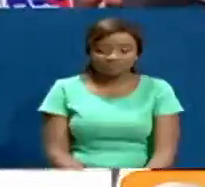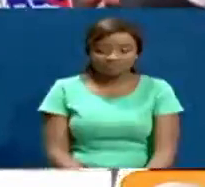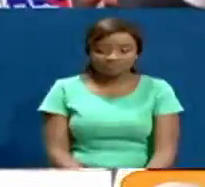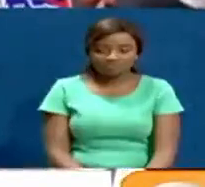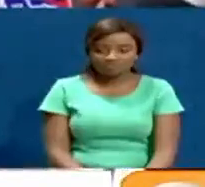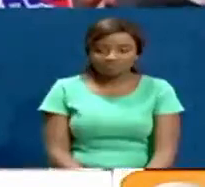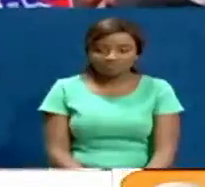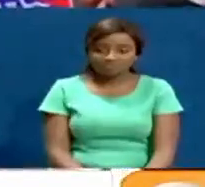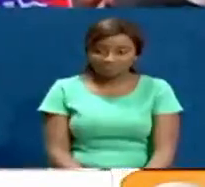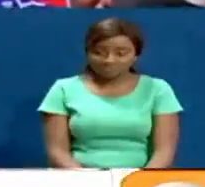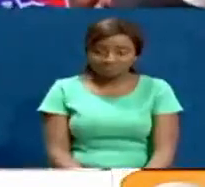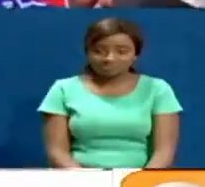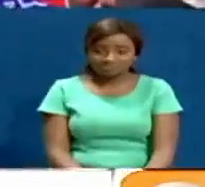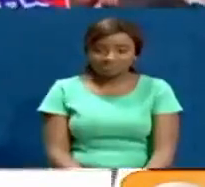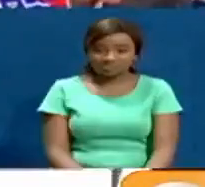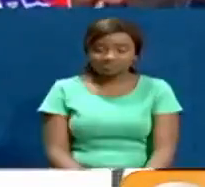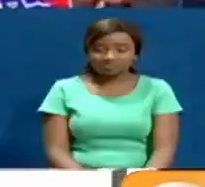Na gisi wamenichukua na gisi